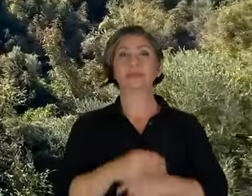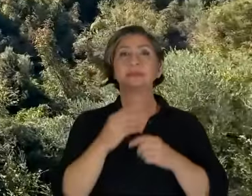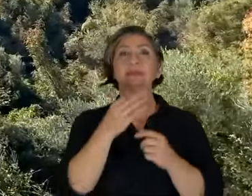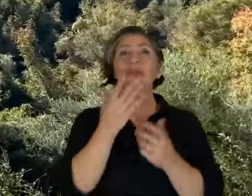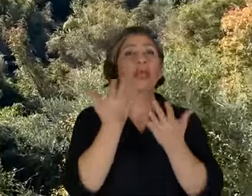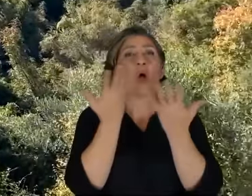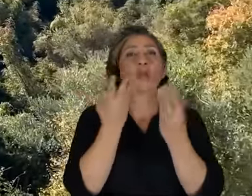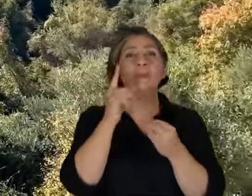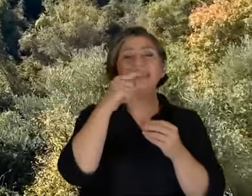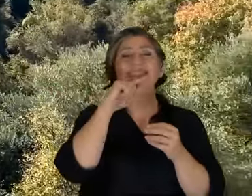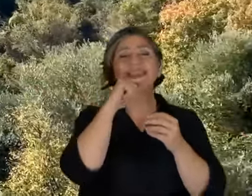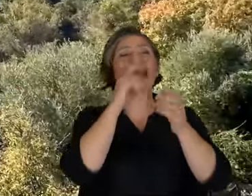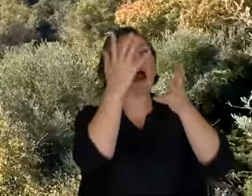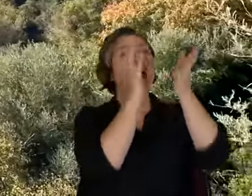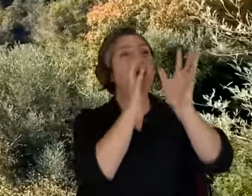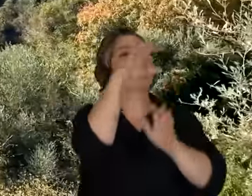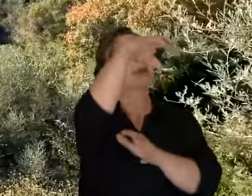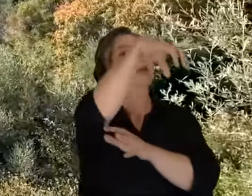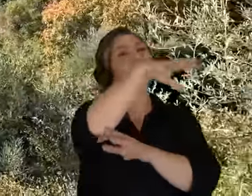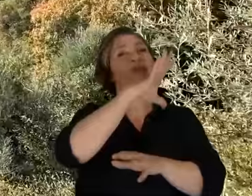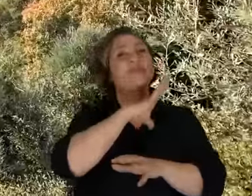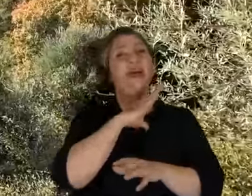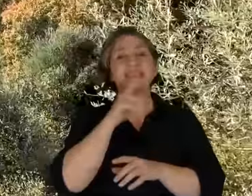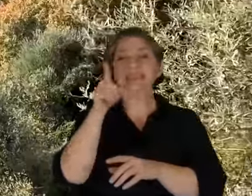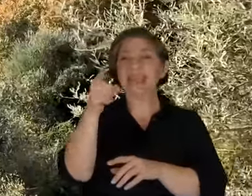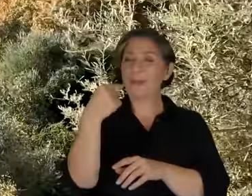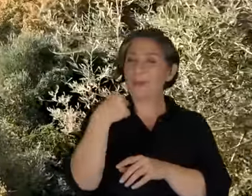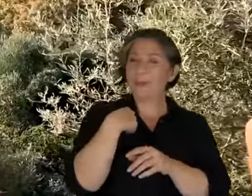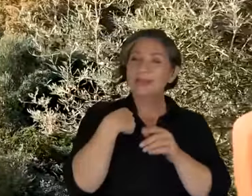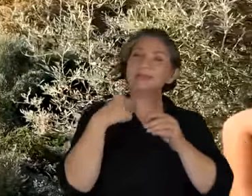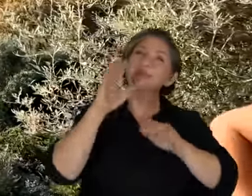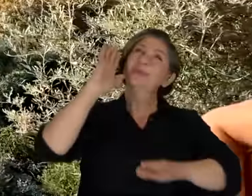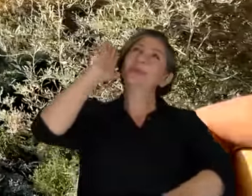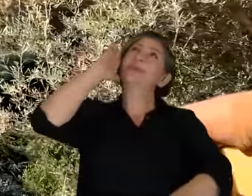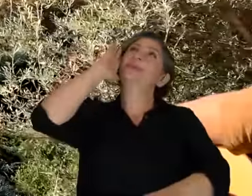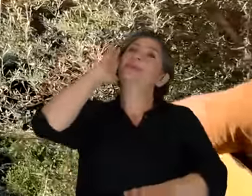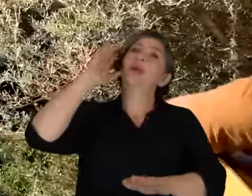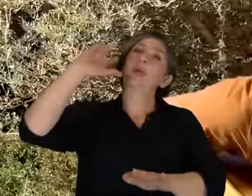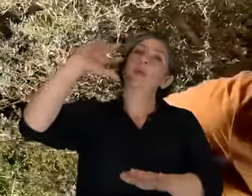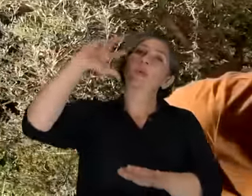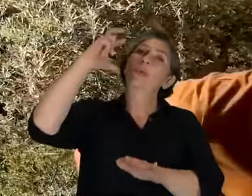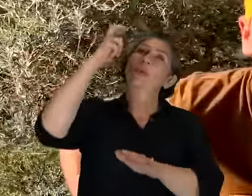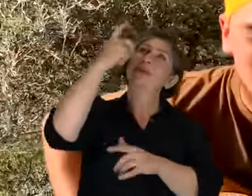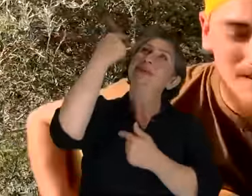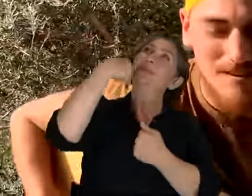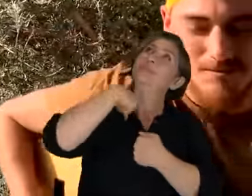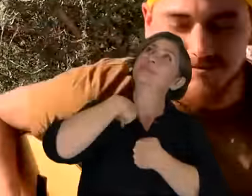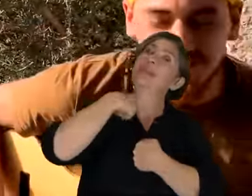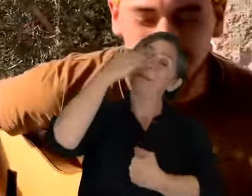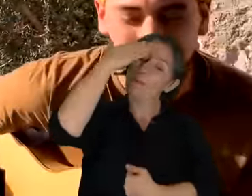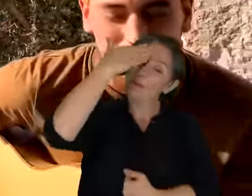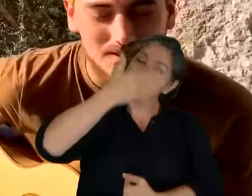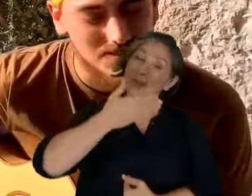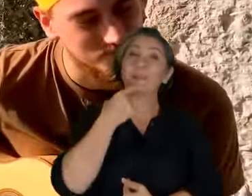Bir zeytin ağacı var, senle ben uzanmışız, güneşin bize